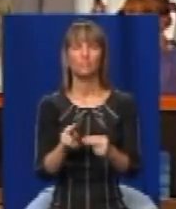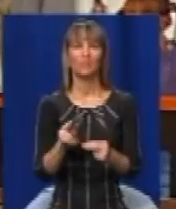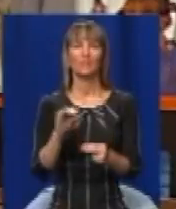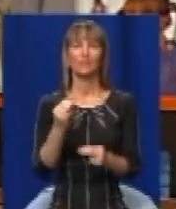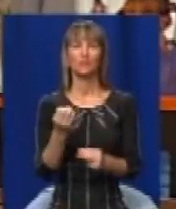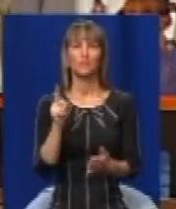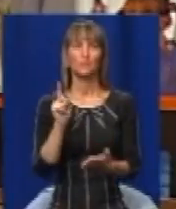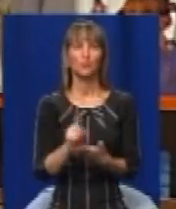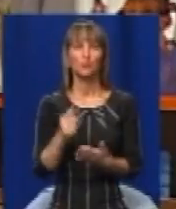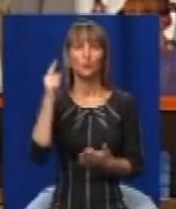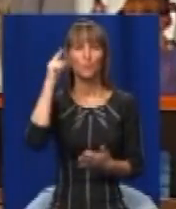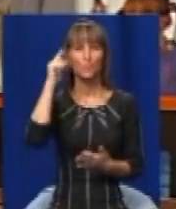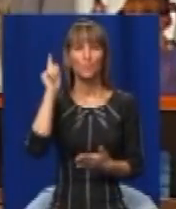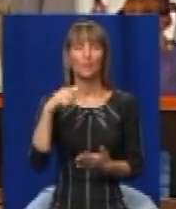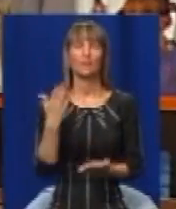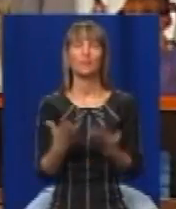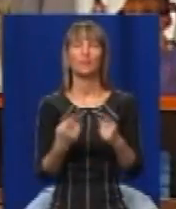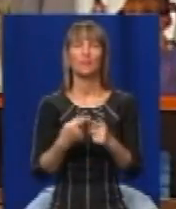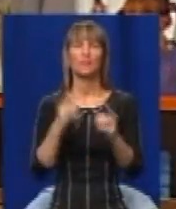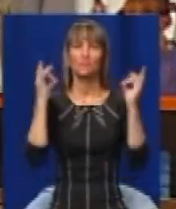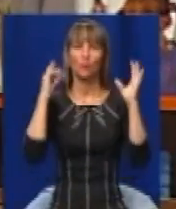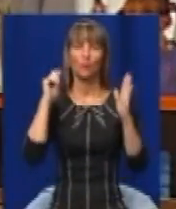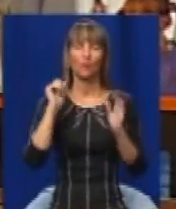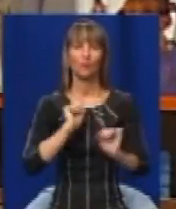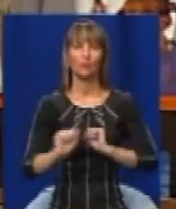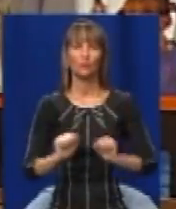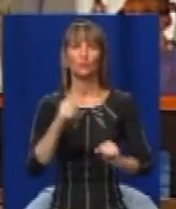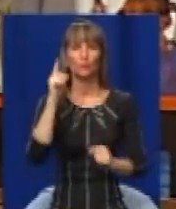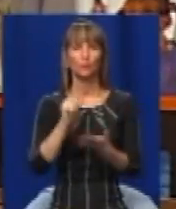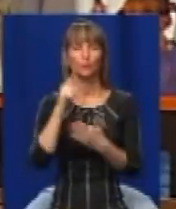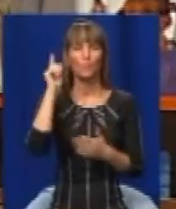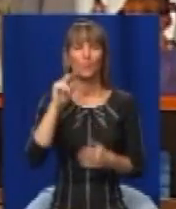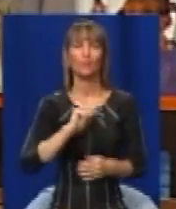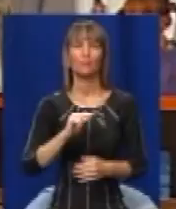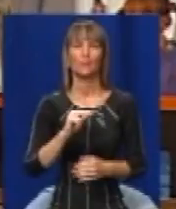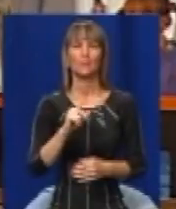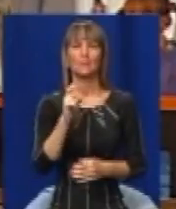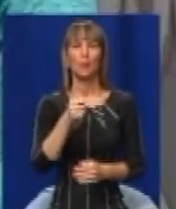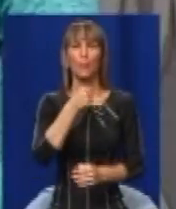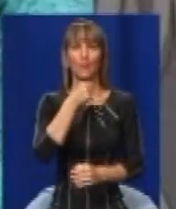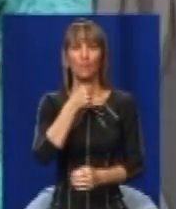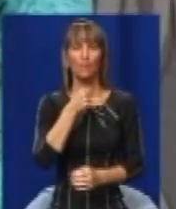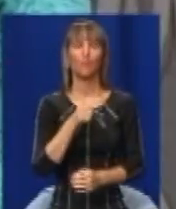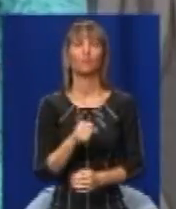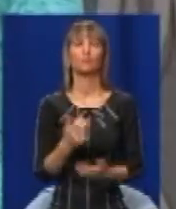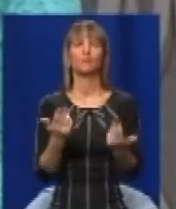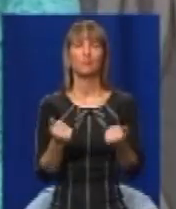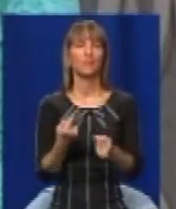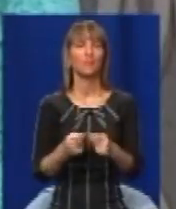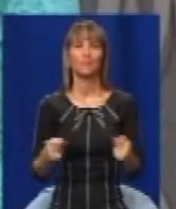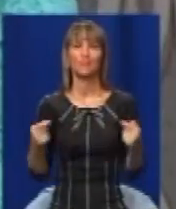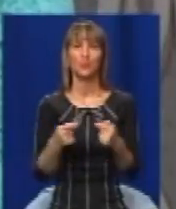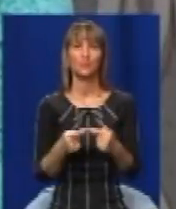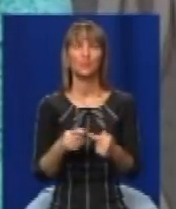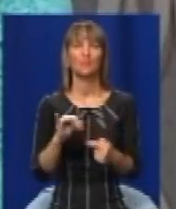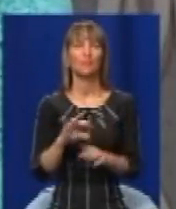он должен уметь, если это звукорежиссер, то он должен уметь работать с микрофонами. Так, це абсолютно вірно.